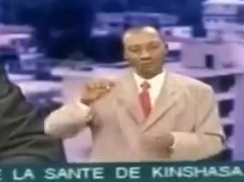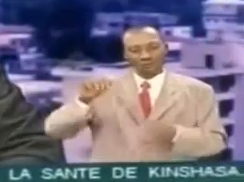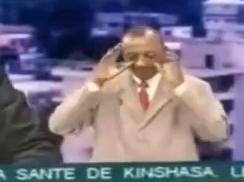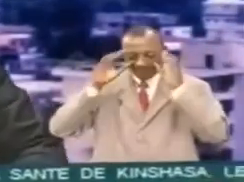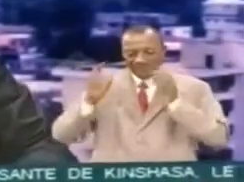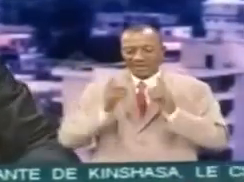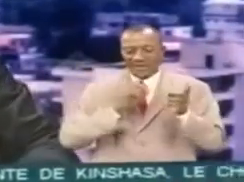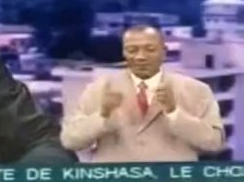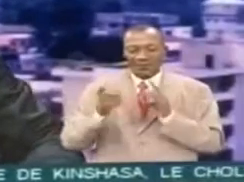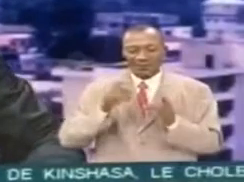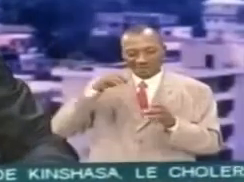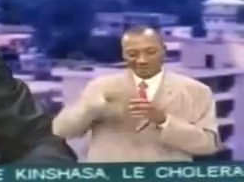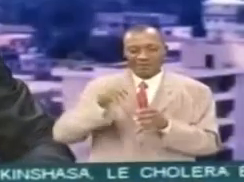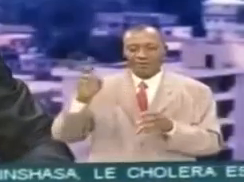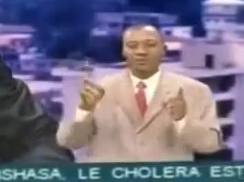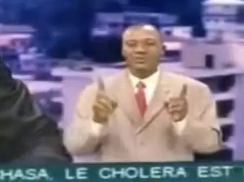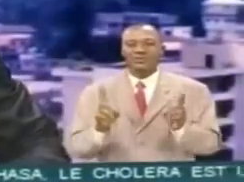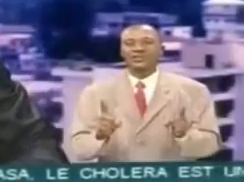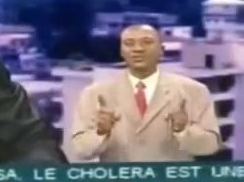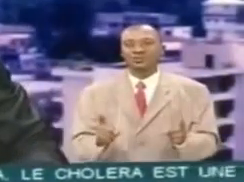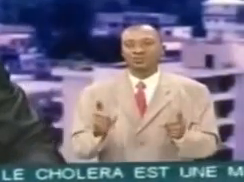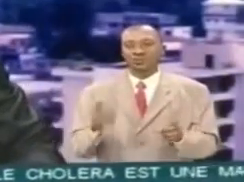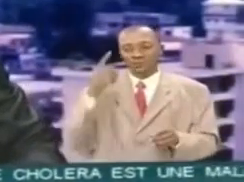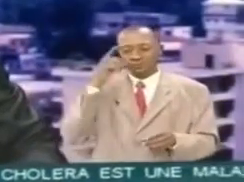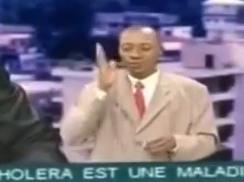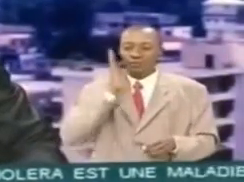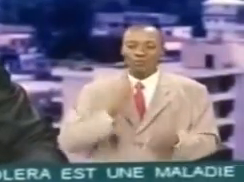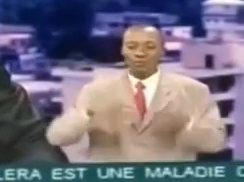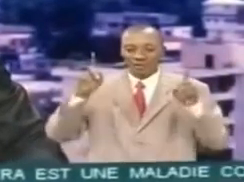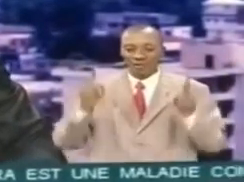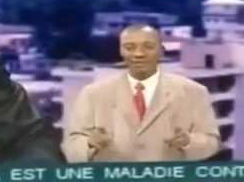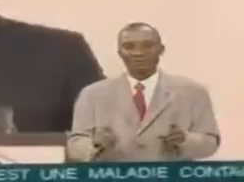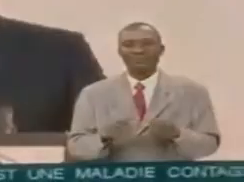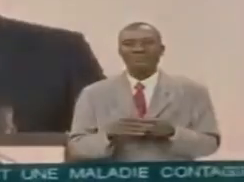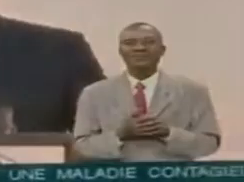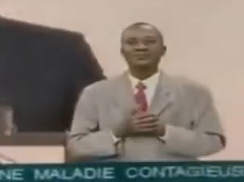la veille de la Saint-Sylvestre, suivant le dans cet extrait.